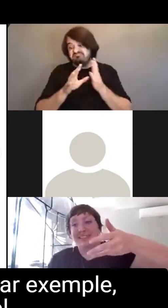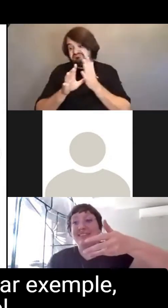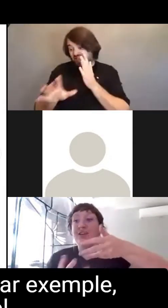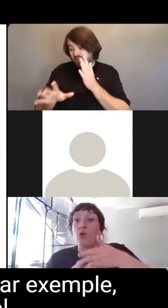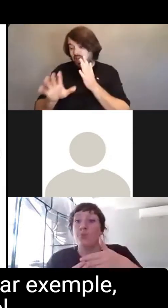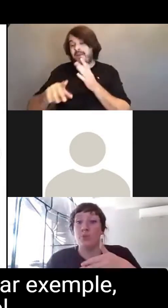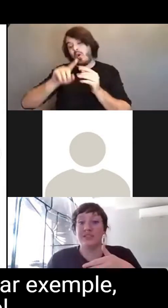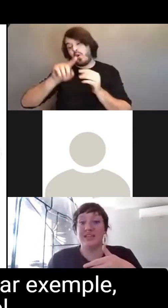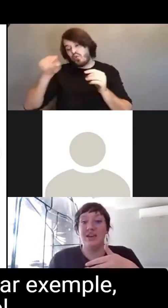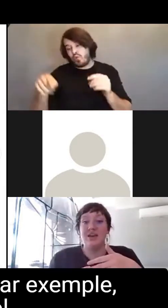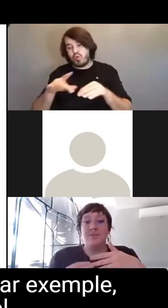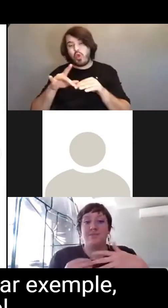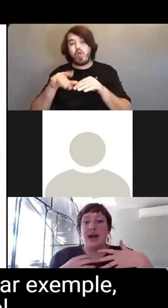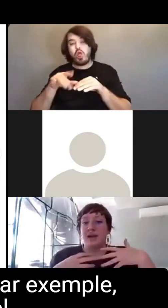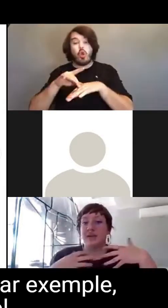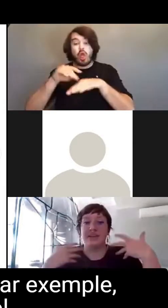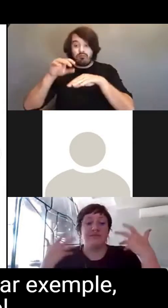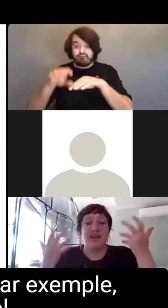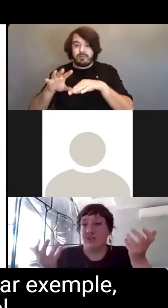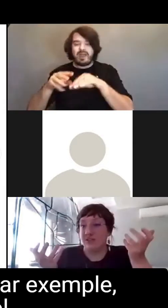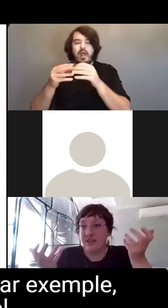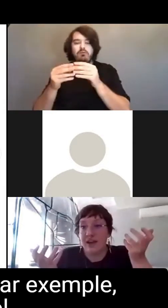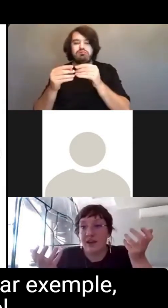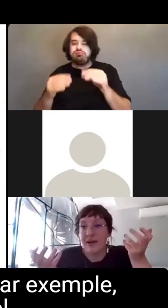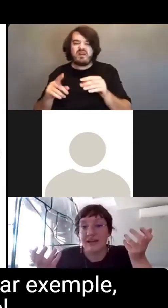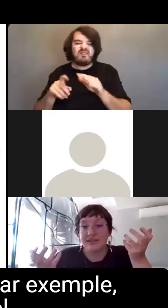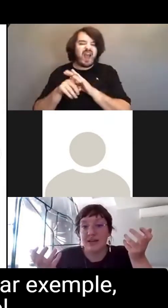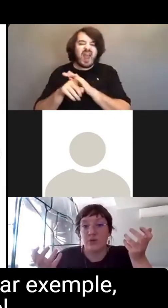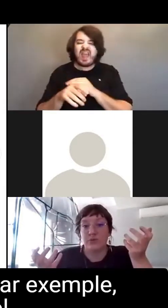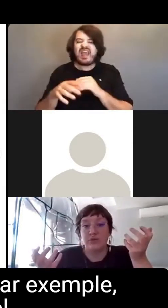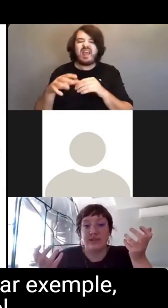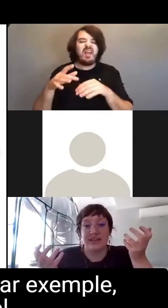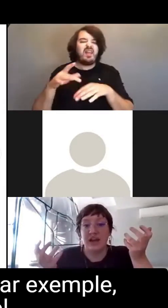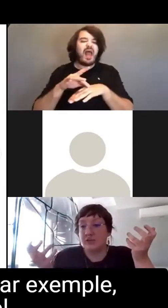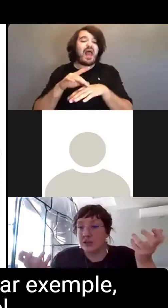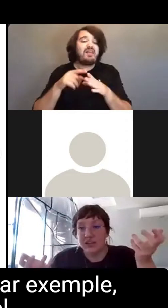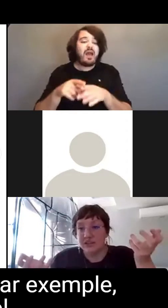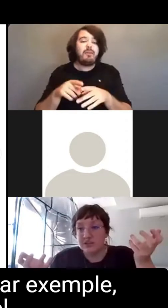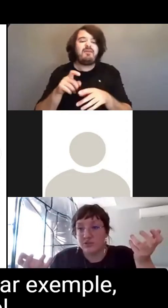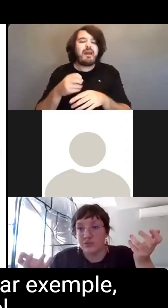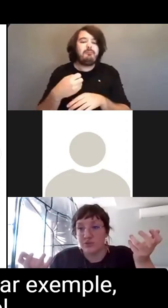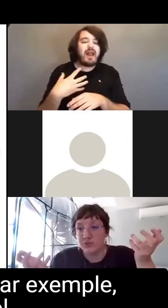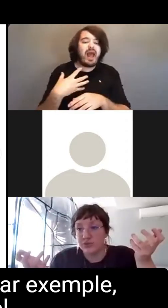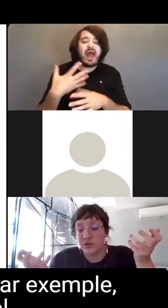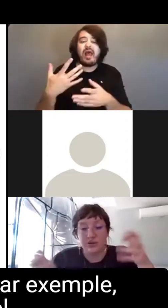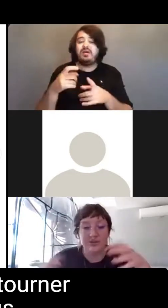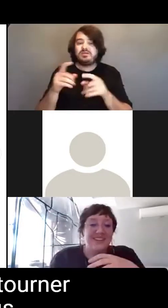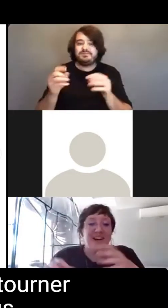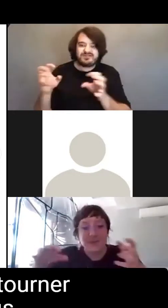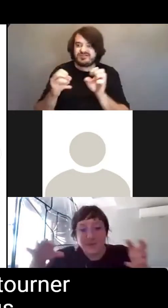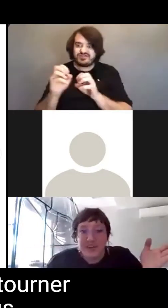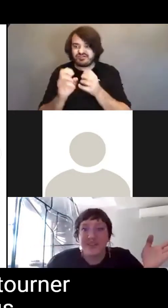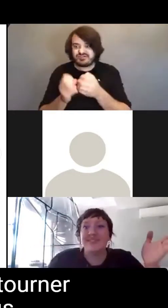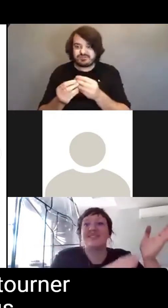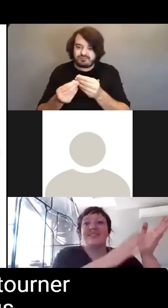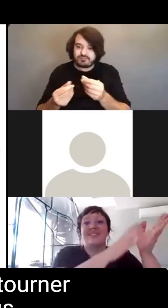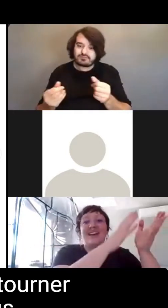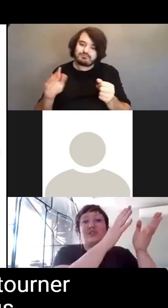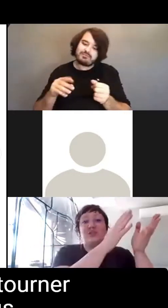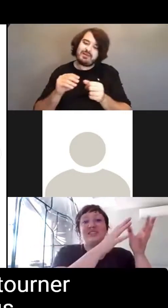sol, être décomposées par des vers de terre, par exemple, les grandes vedettes du sous-sol.